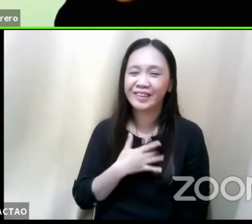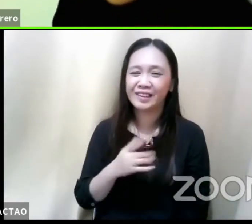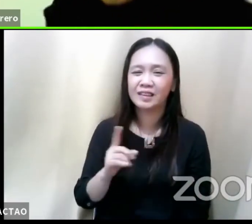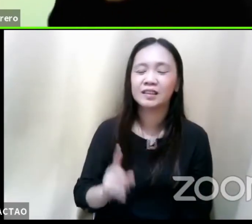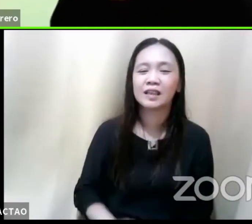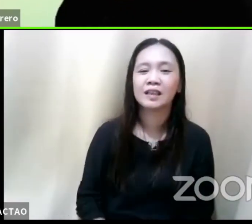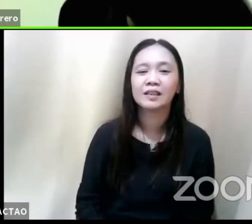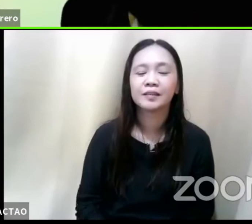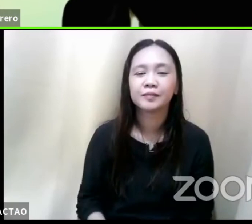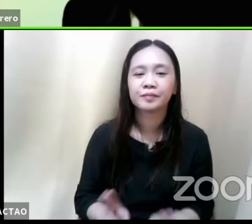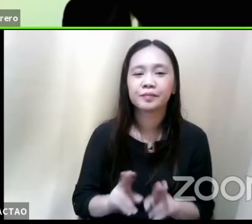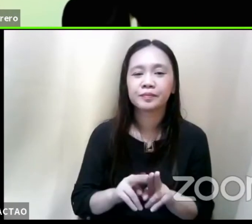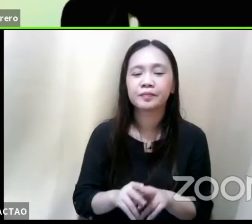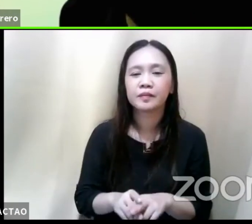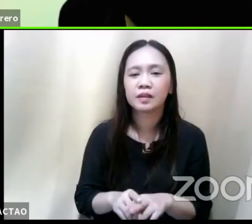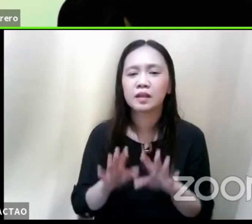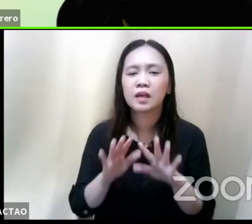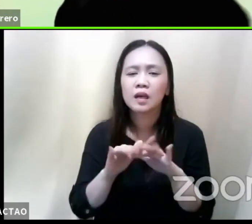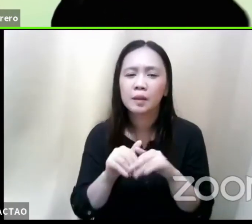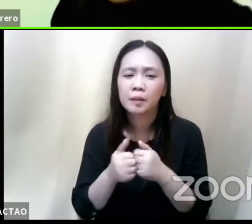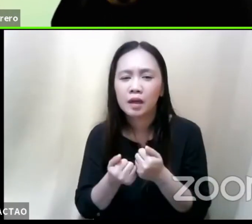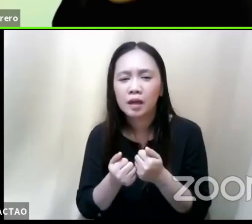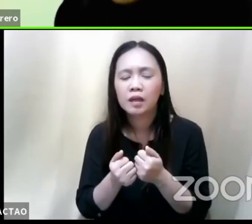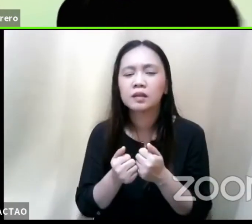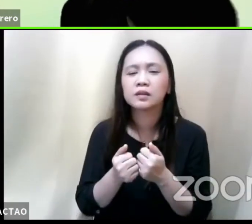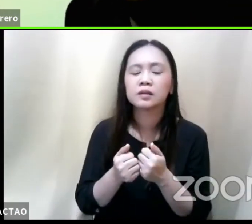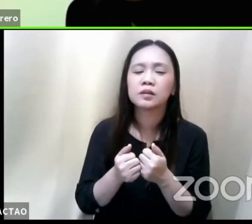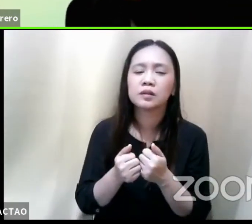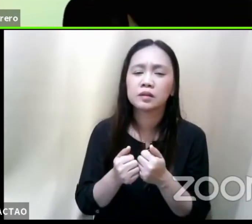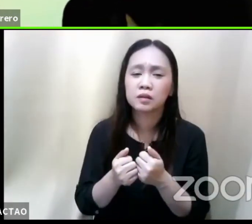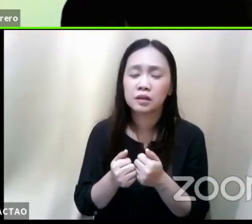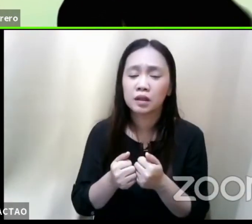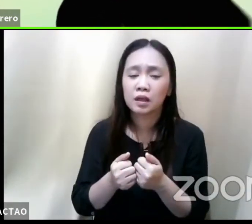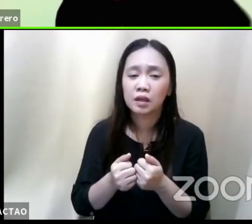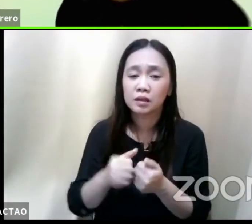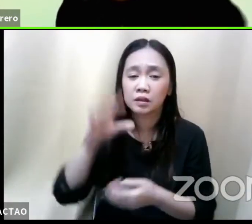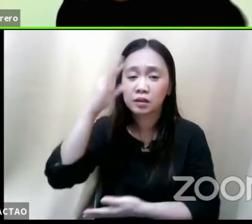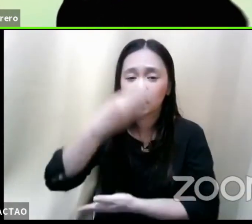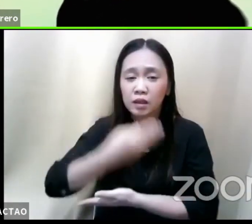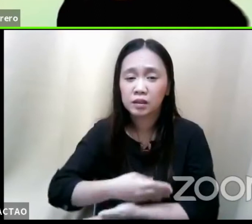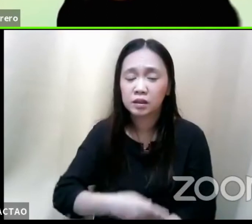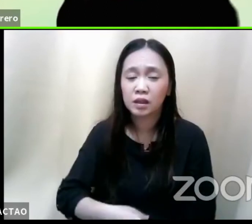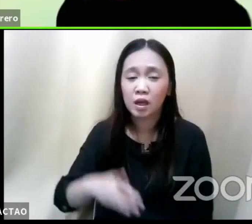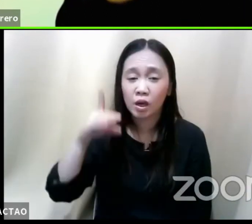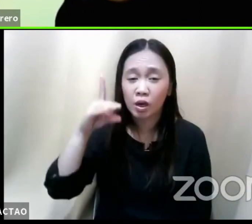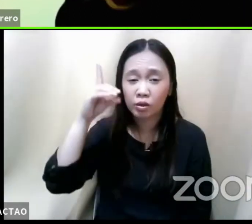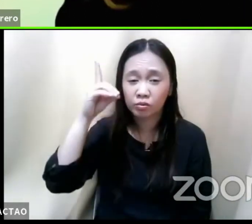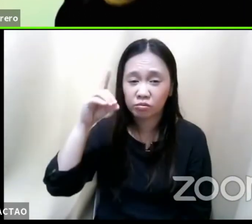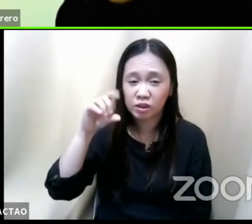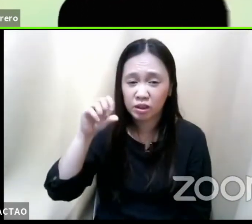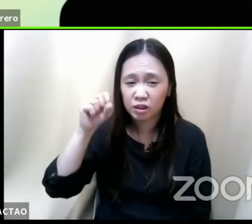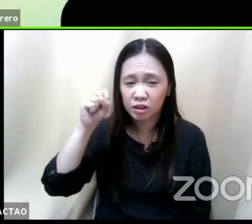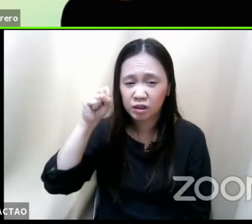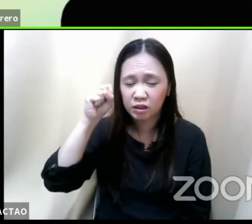nangyari. Paano po, Sir Mark, yung anak ko na may Down syndrome? Takot po siya, lalo nang nakita